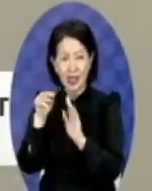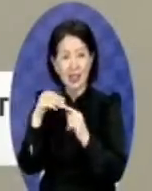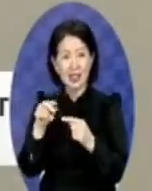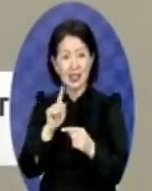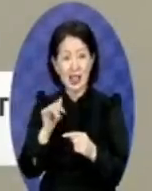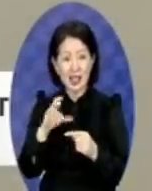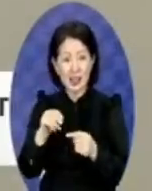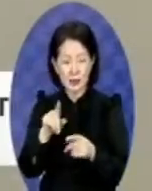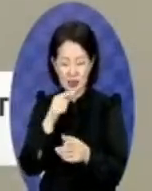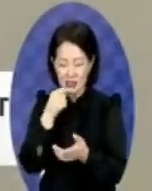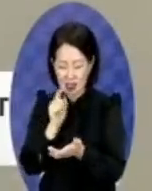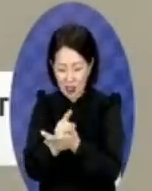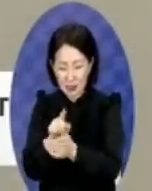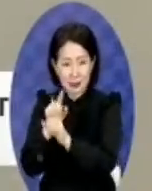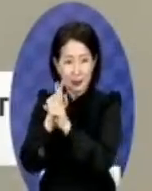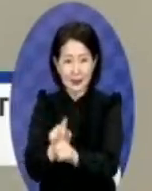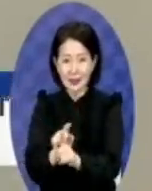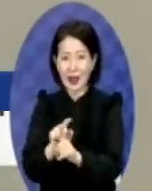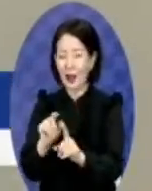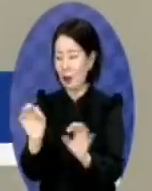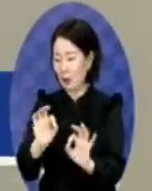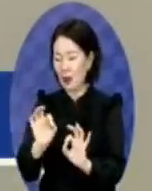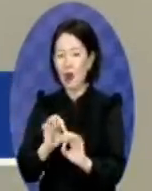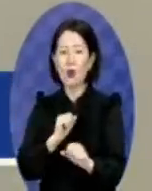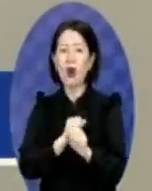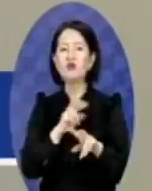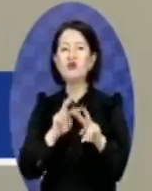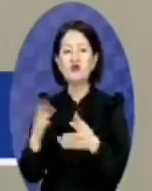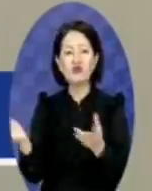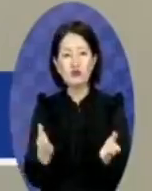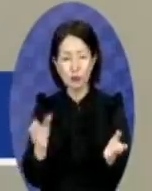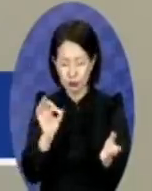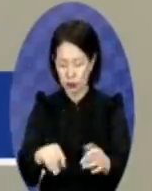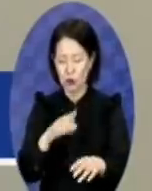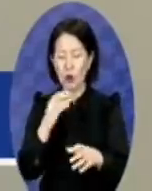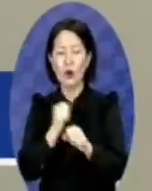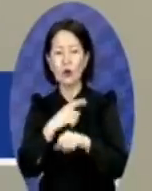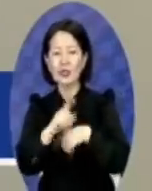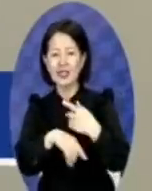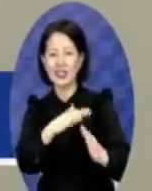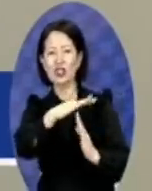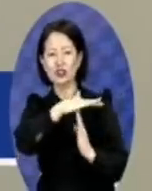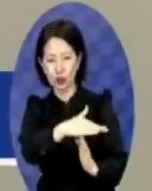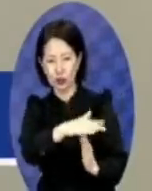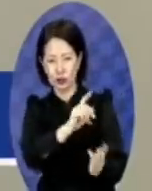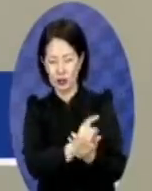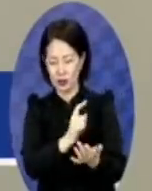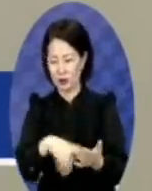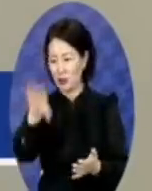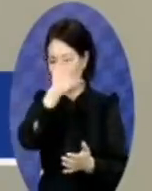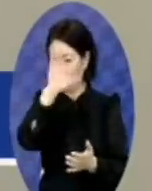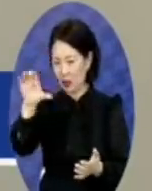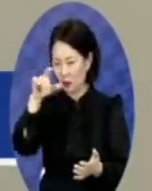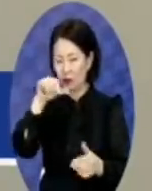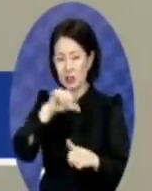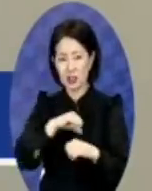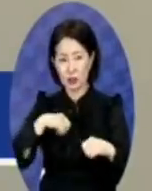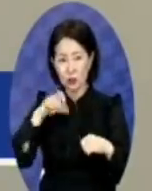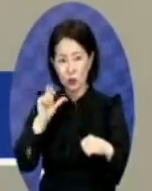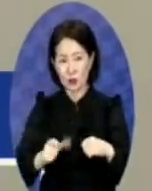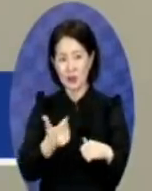тухайн байгууллагын үйл ажиллагааг зогсоод зөрчлийн тухай хувьд заалсны дагуу 6.17-9-ийн дагуу аж ахуй нэгж иргэний 500 мянган